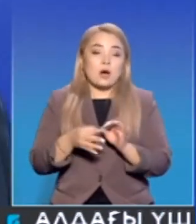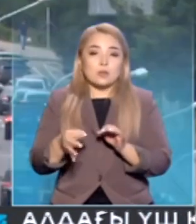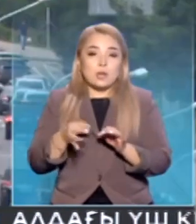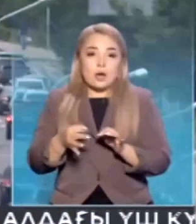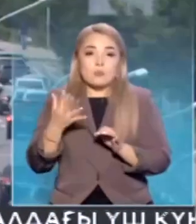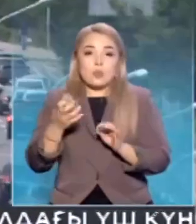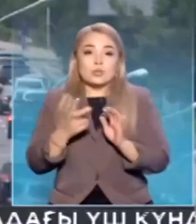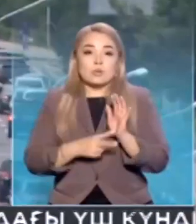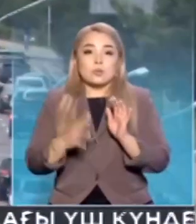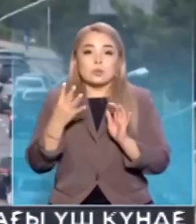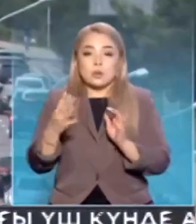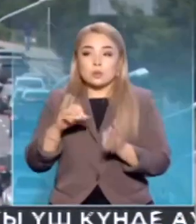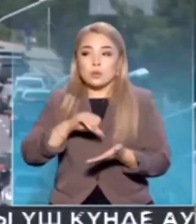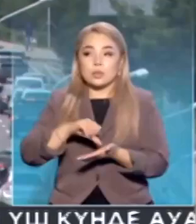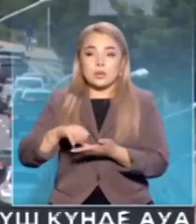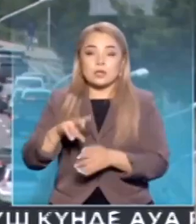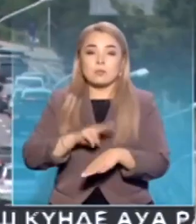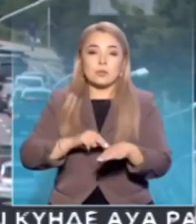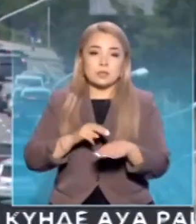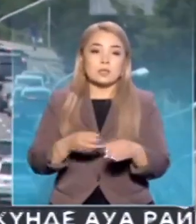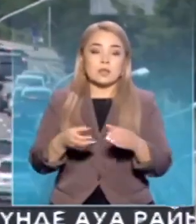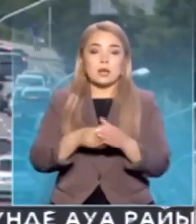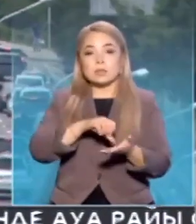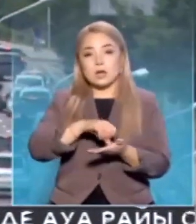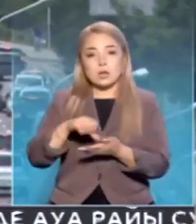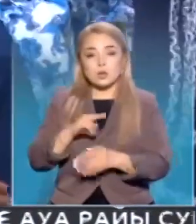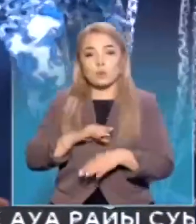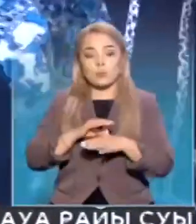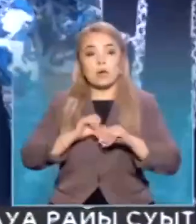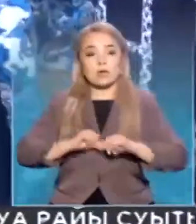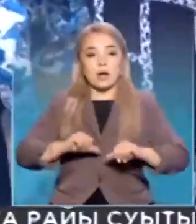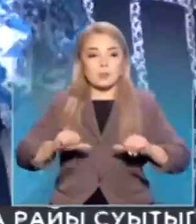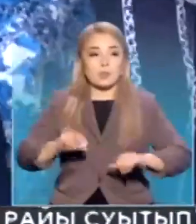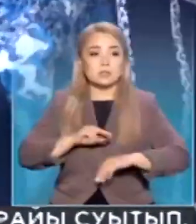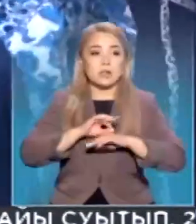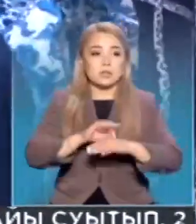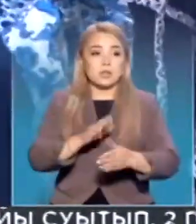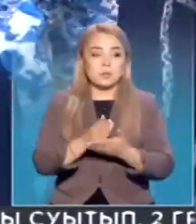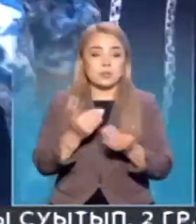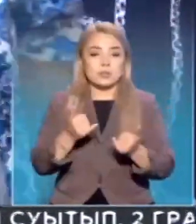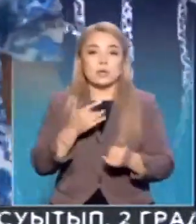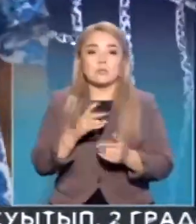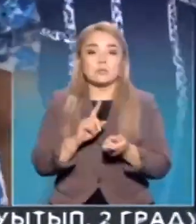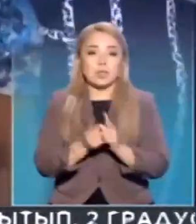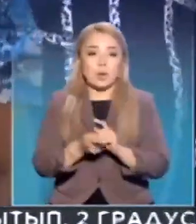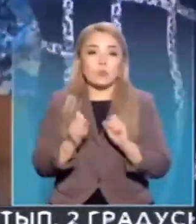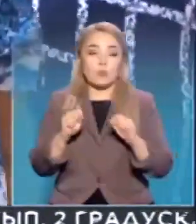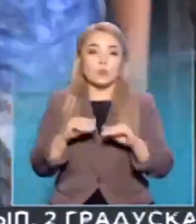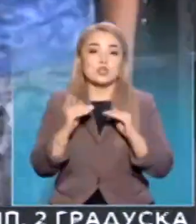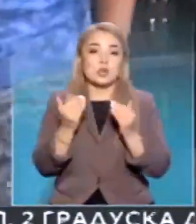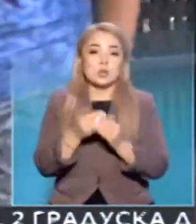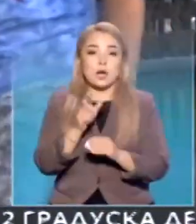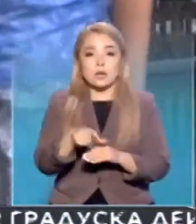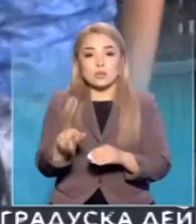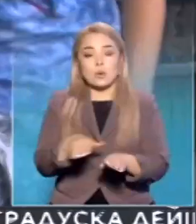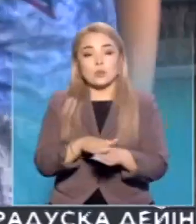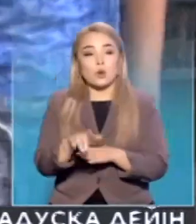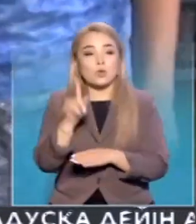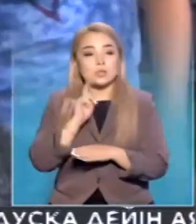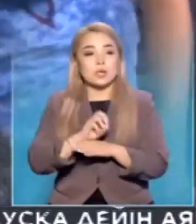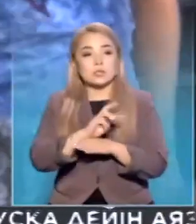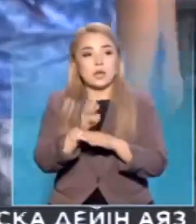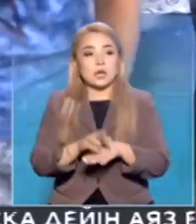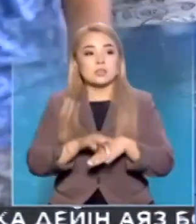574 учаскелік референдум комиссиясы қызметіне кіріскен. Комиссия өкілдері референдум кезінде мүмкіндігі шектеулі азаматтарға толық жағдай